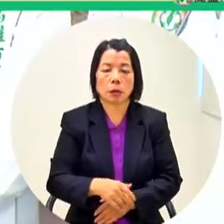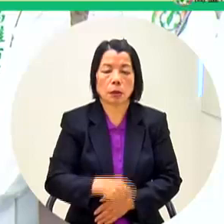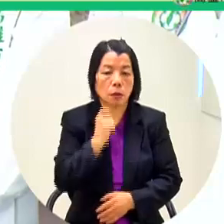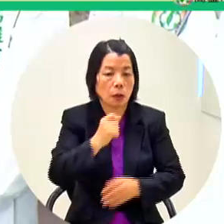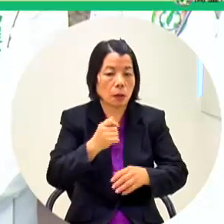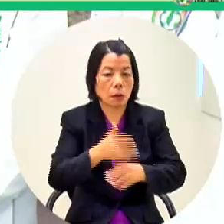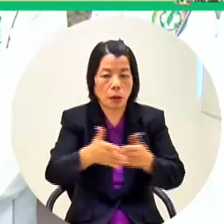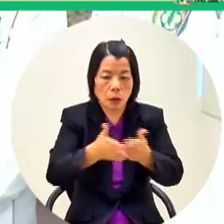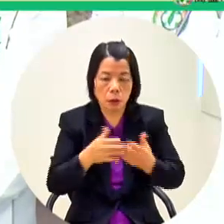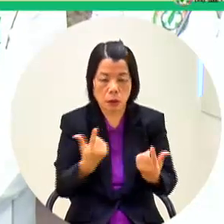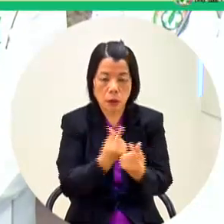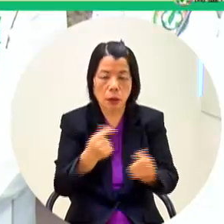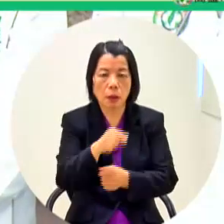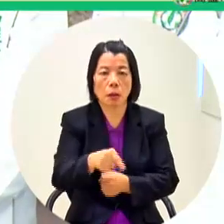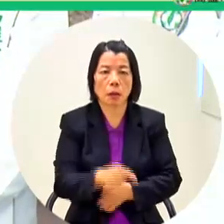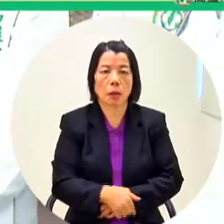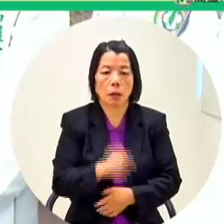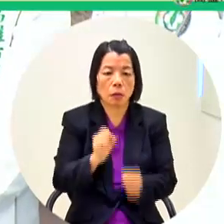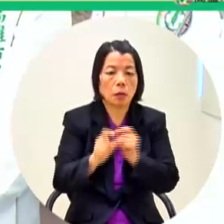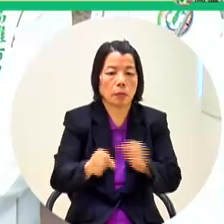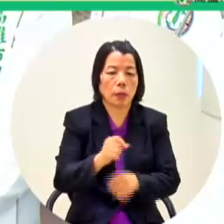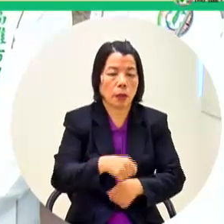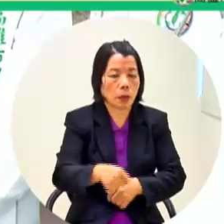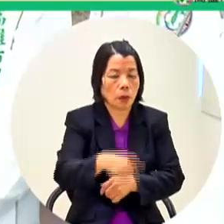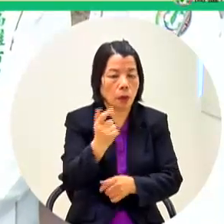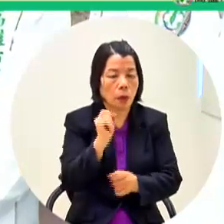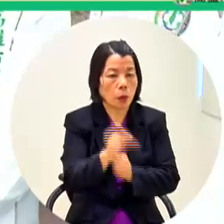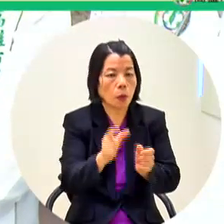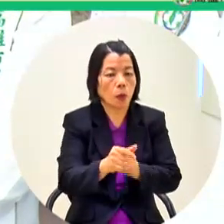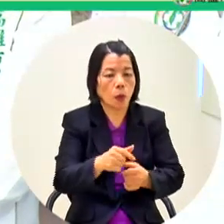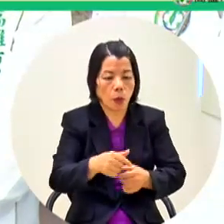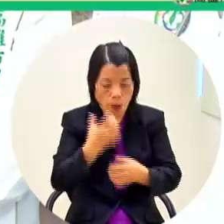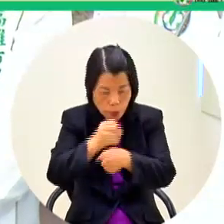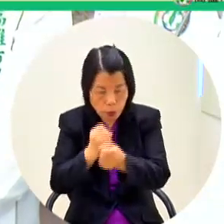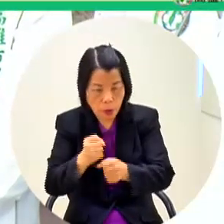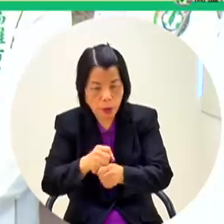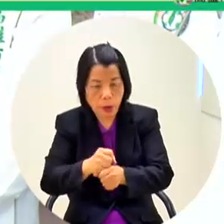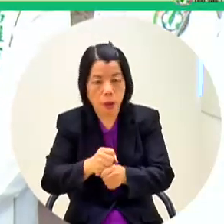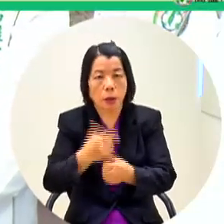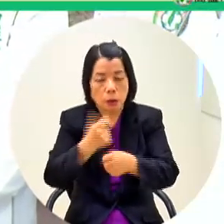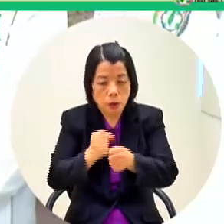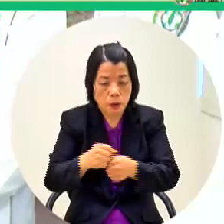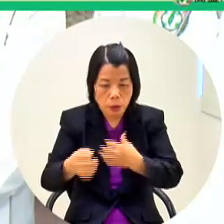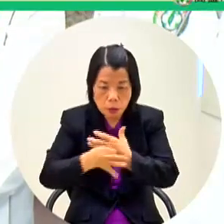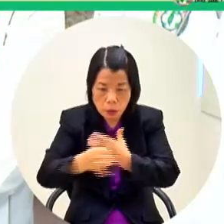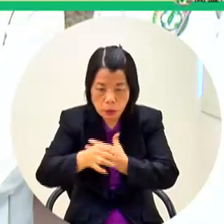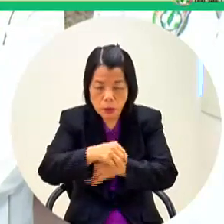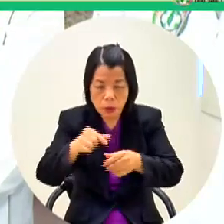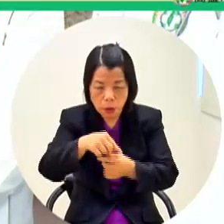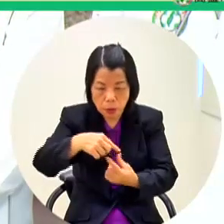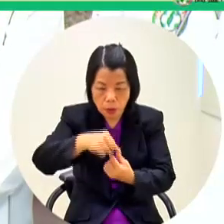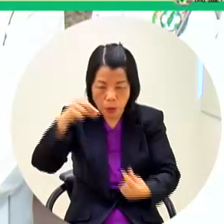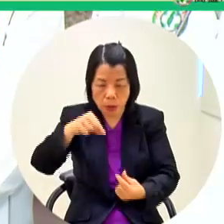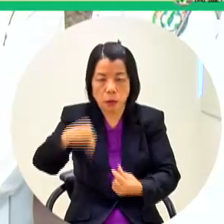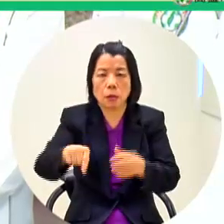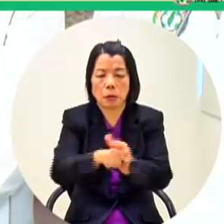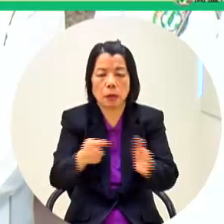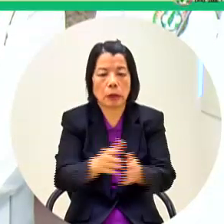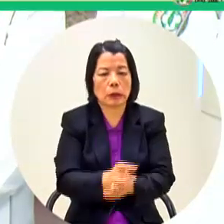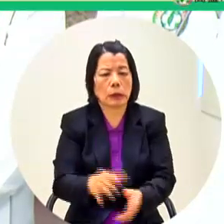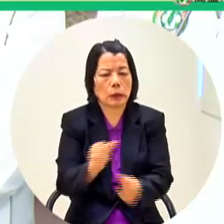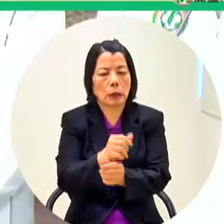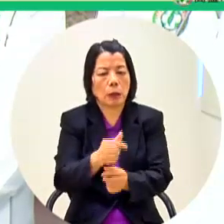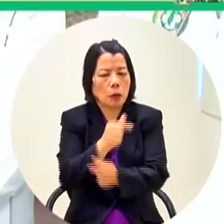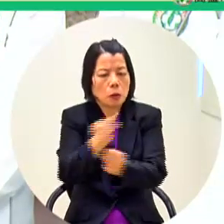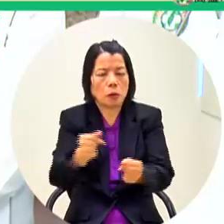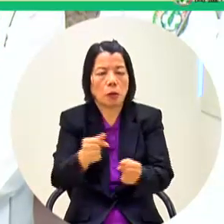间防疫联盟所讲的，赶快去买快筛试剂？我要告诉你，快筛试剂准确率非常的低，伪阳性、